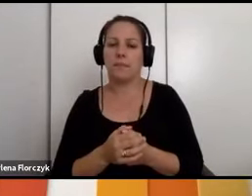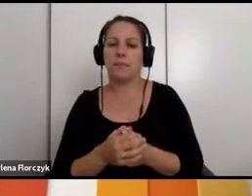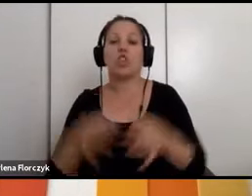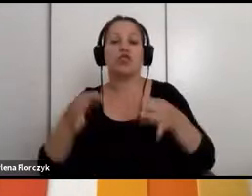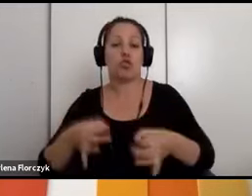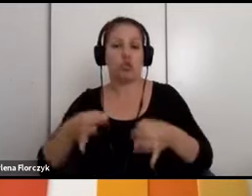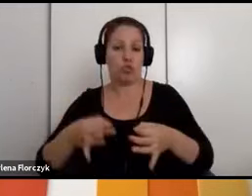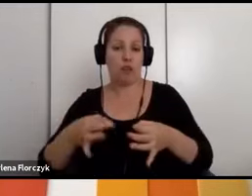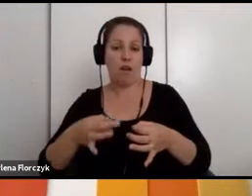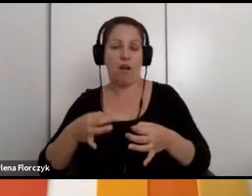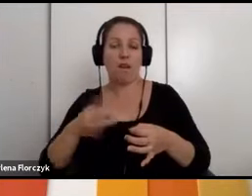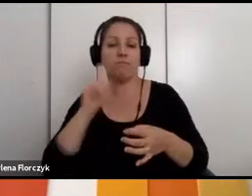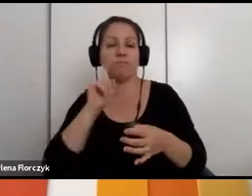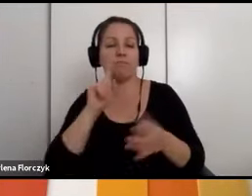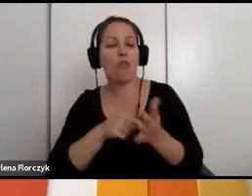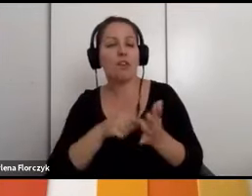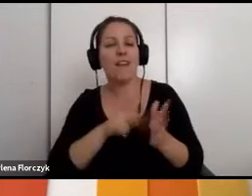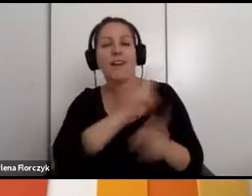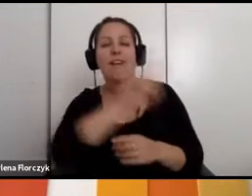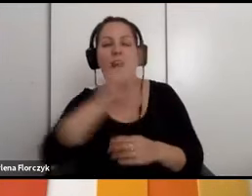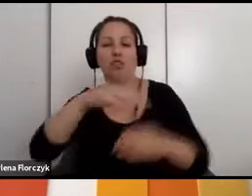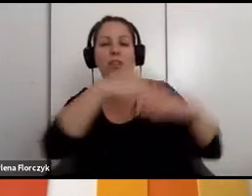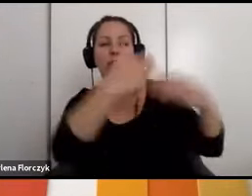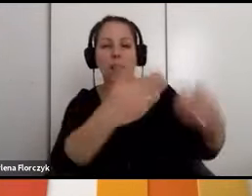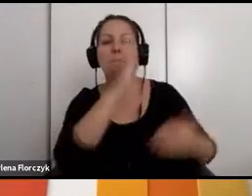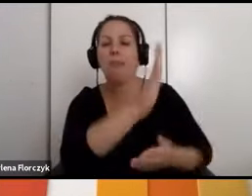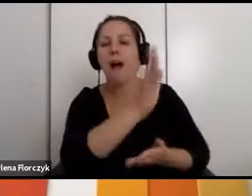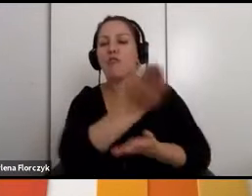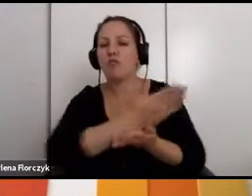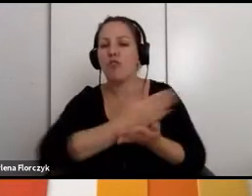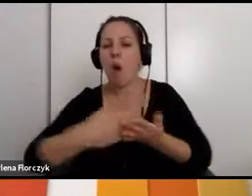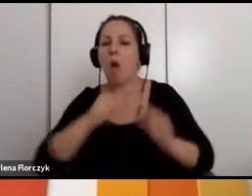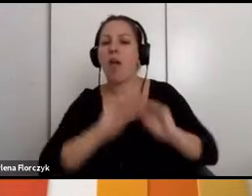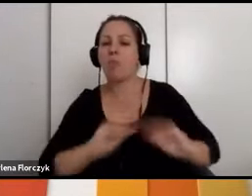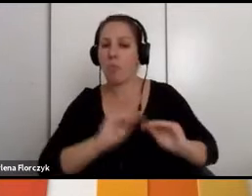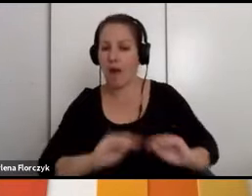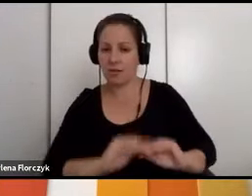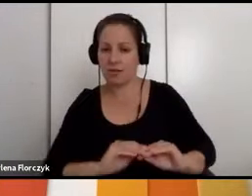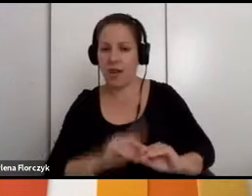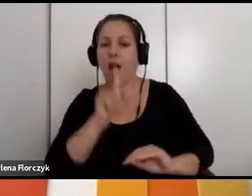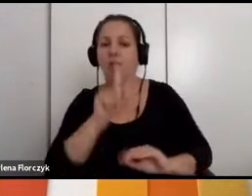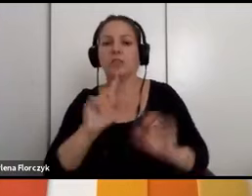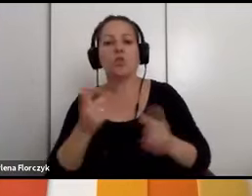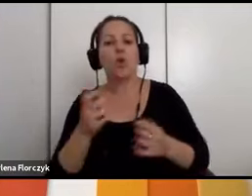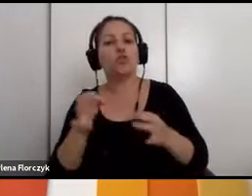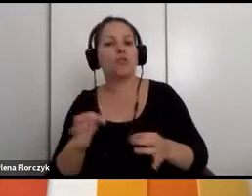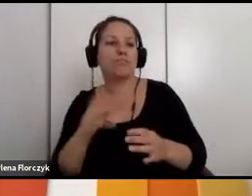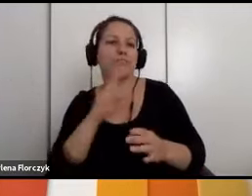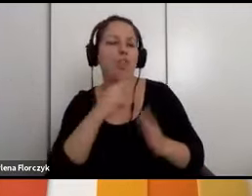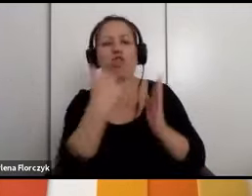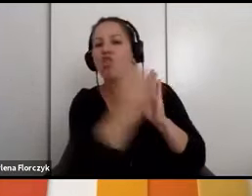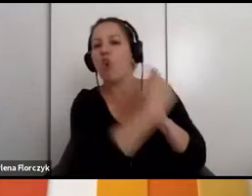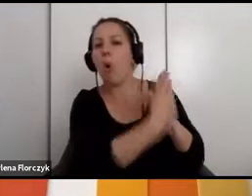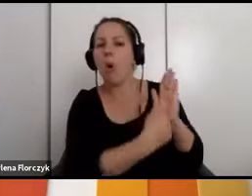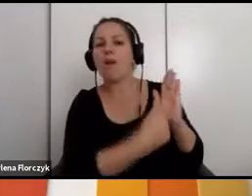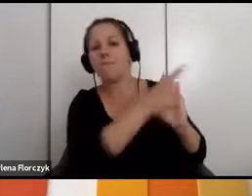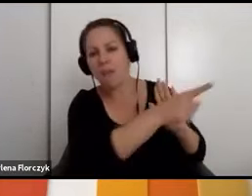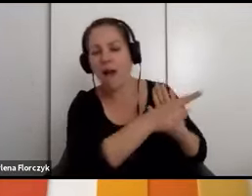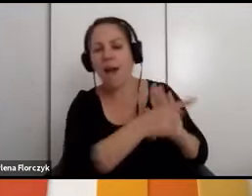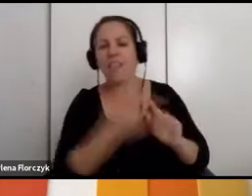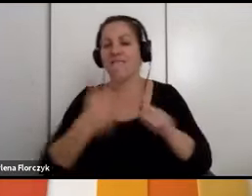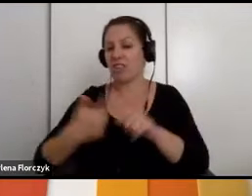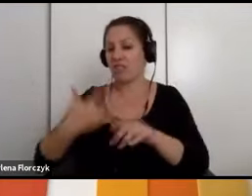dzisiaj właściwie prawie każdy teatr ma dział edukacji, ale to, co dzisiaj jest normą, to jeszcze te powiedzmy